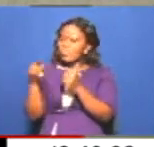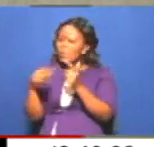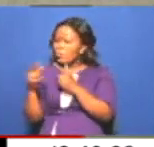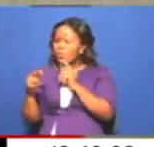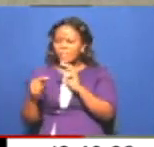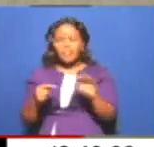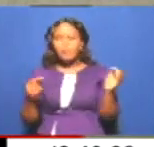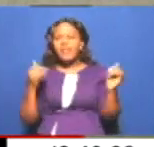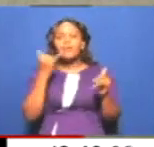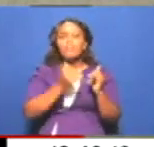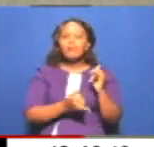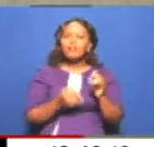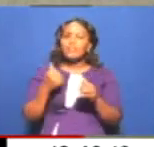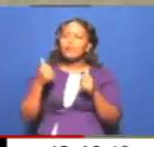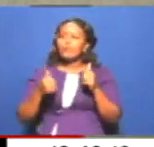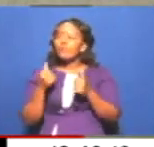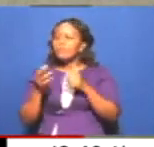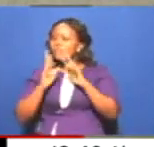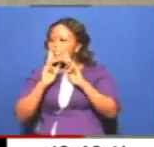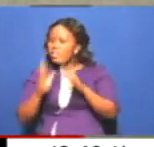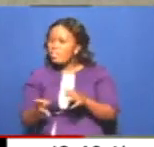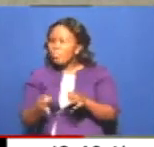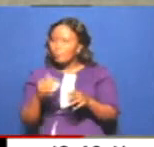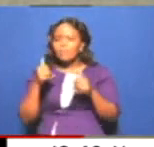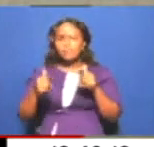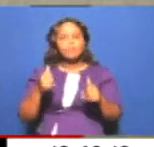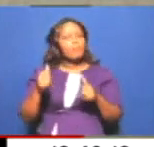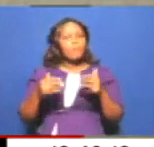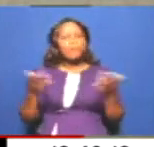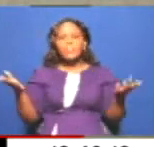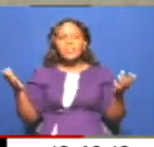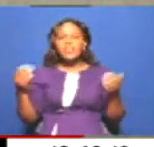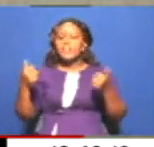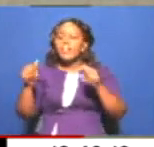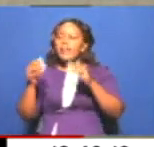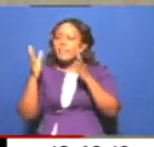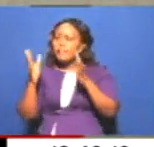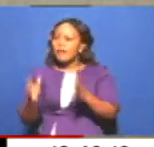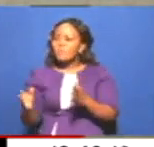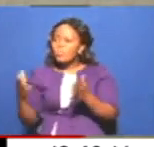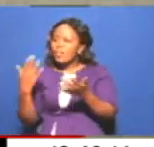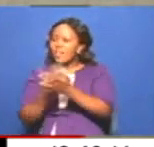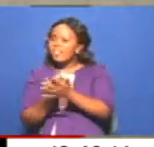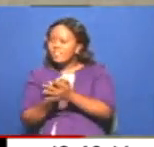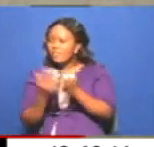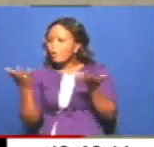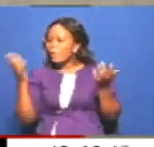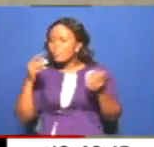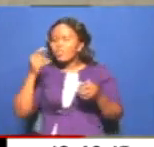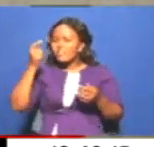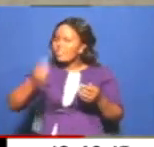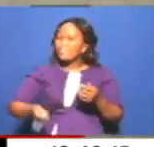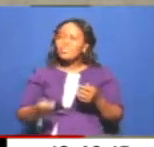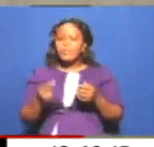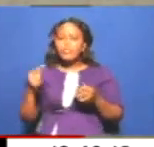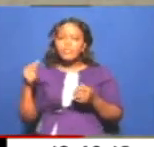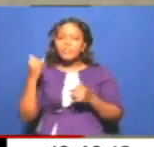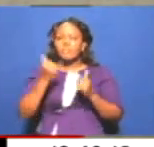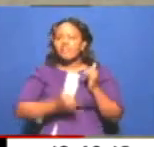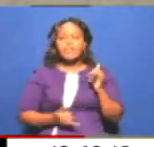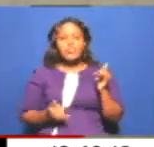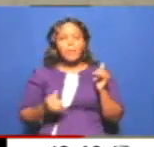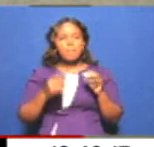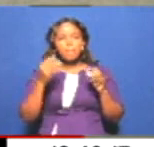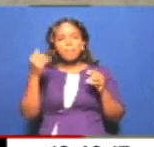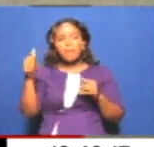wapi? Hatujaona mtu yote akakuwa prosecuted, hatujaona mtu yote akichukuliwa hatua kali kwa